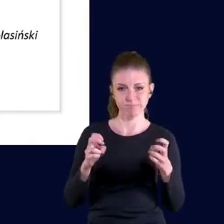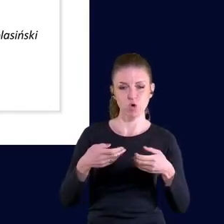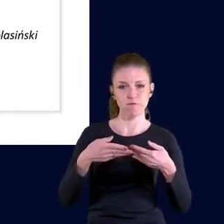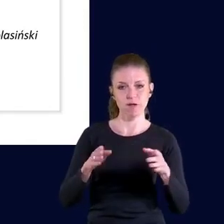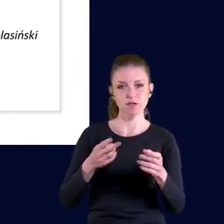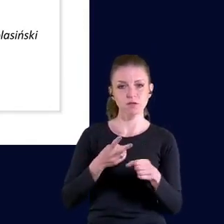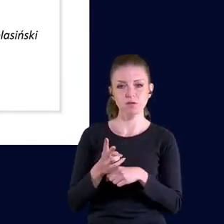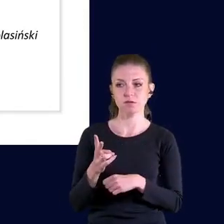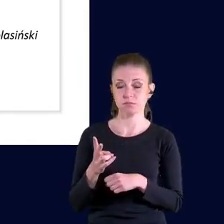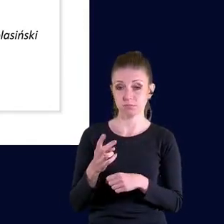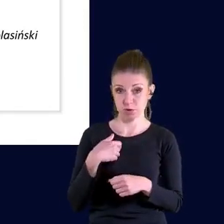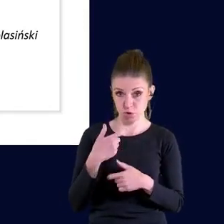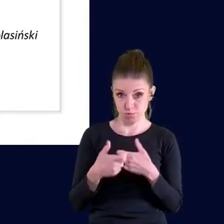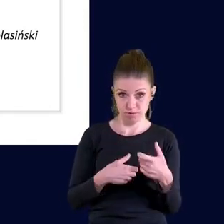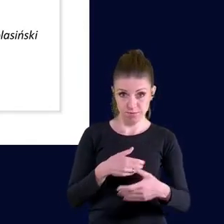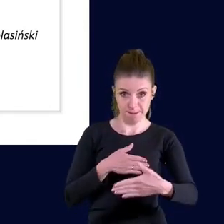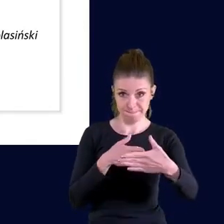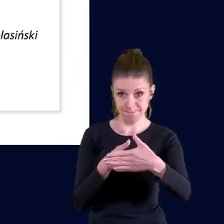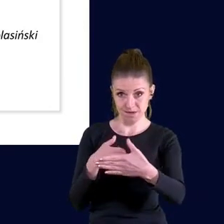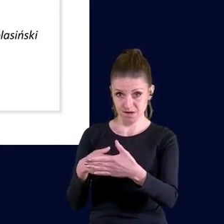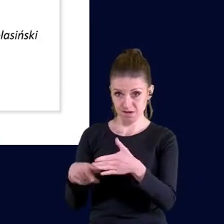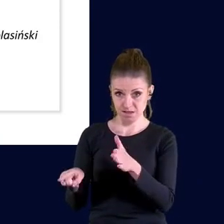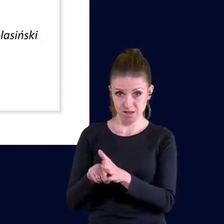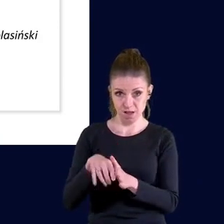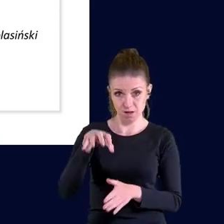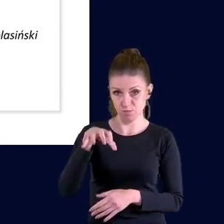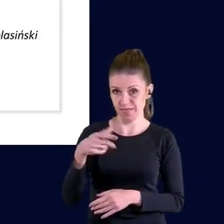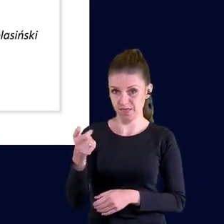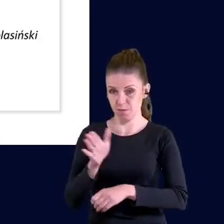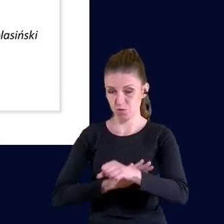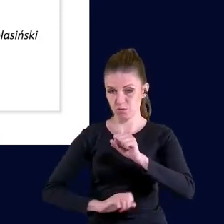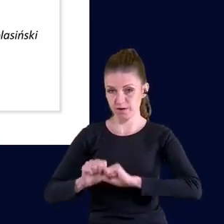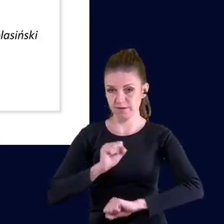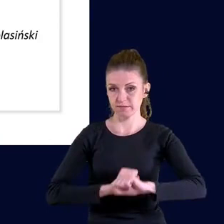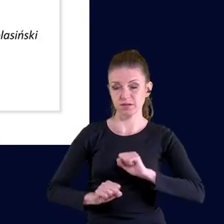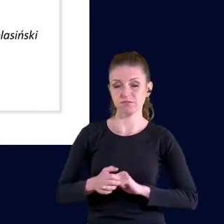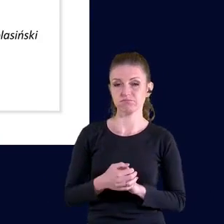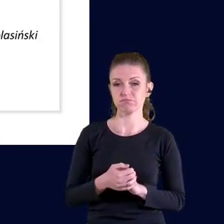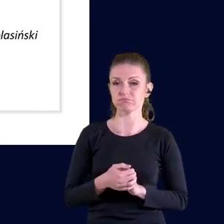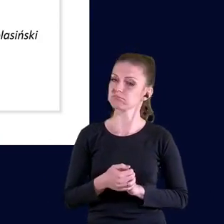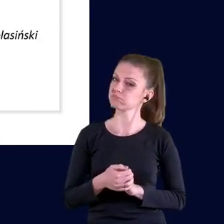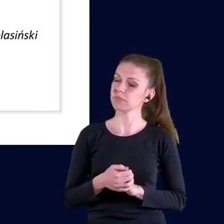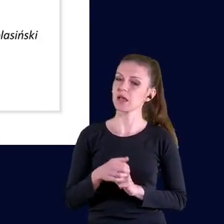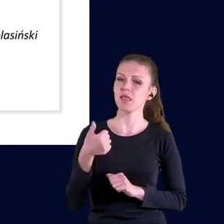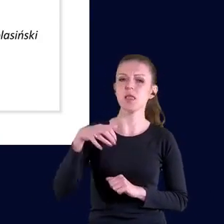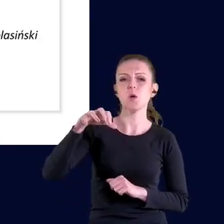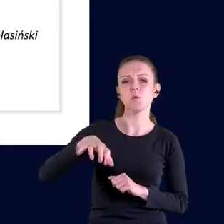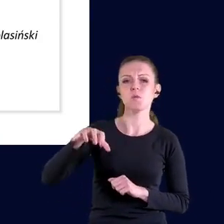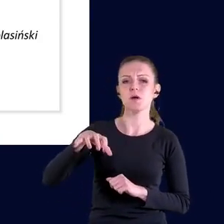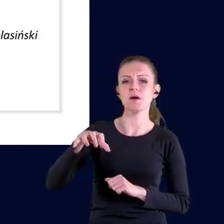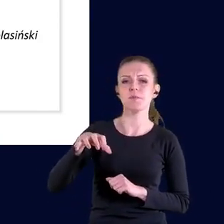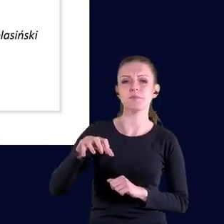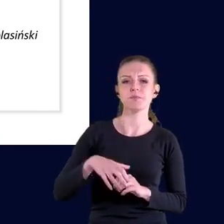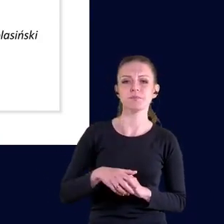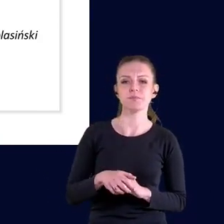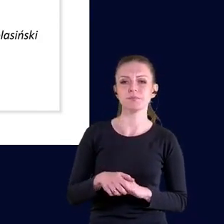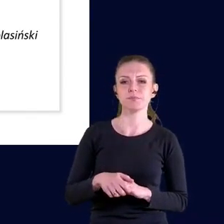jakiś barier dla jakiejś grupy osób z niepełnosprawnościami i jedną z takich grup która